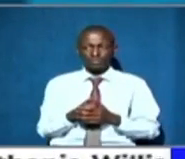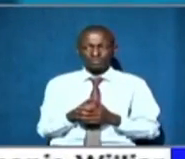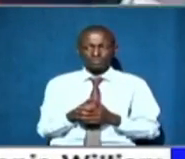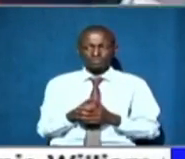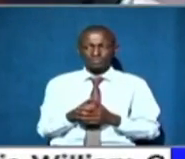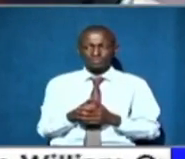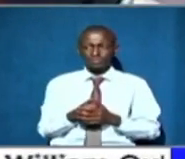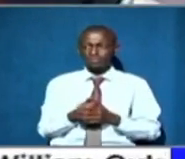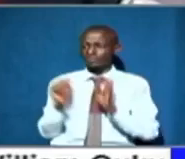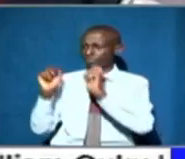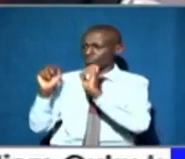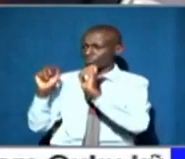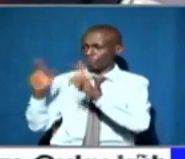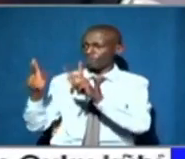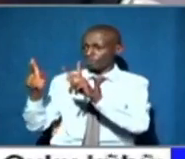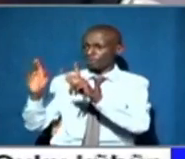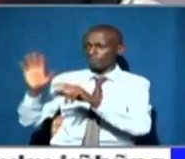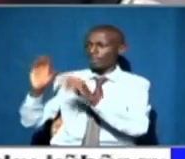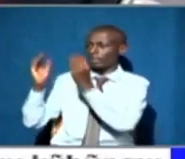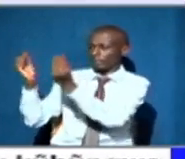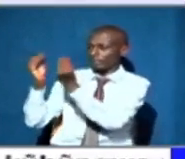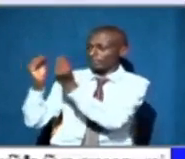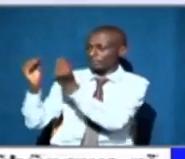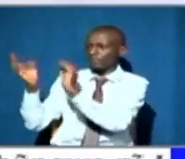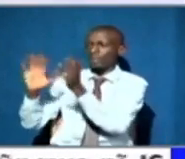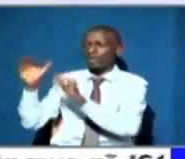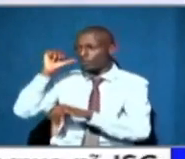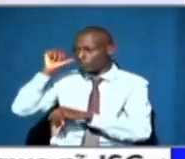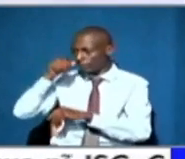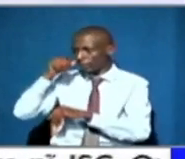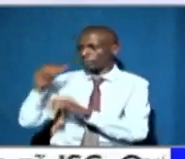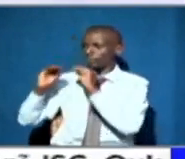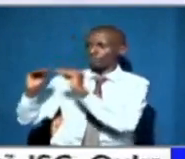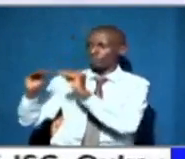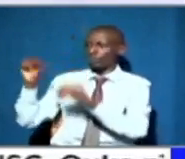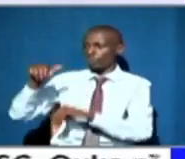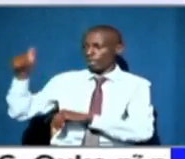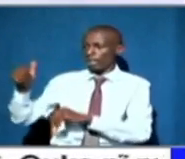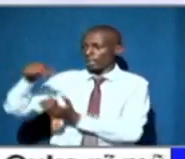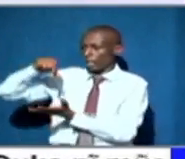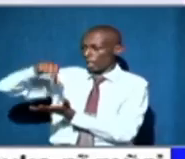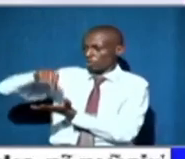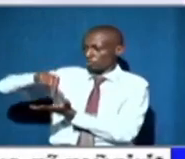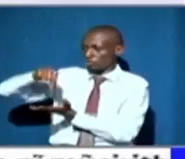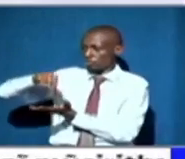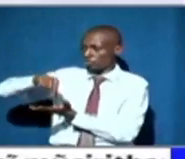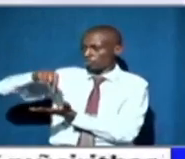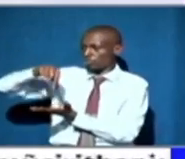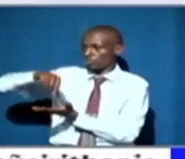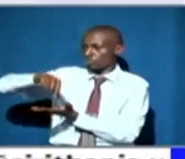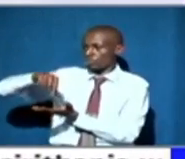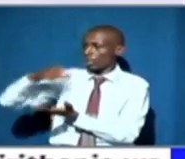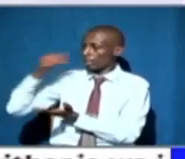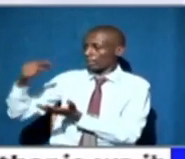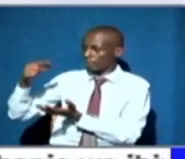muno thini wa mavundithio manyu ati ni murutanaga na ni thini wa Quran ikauga atiriri ati angikoro murimo